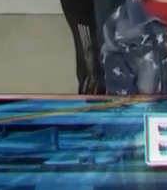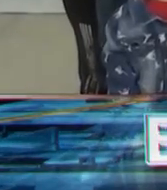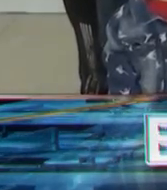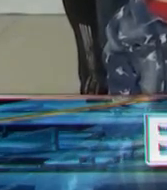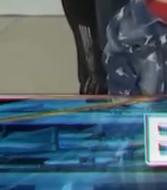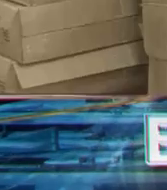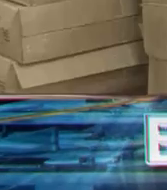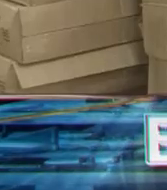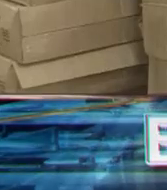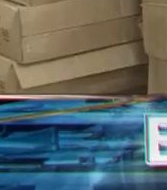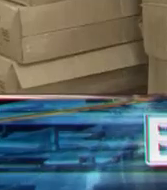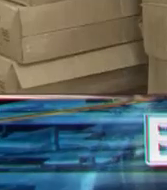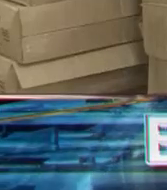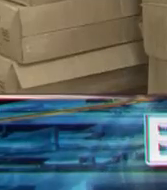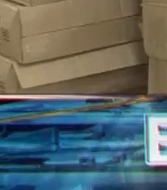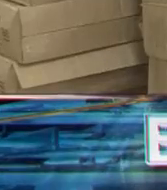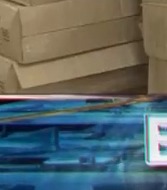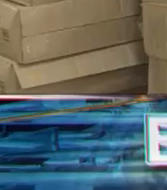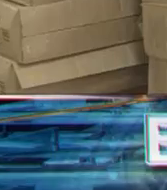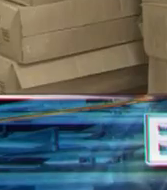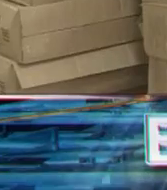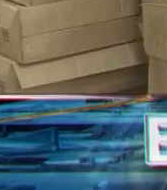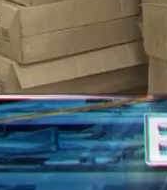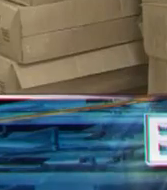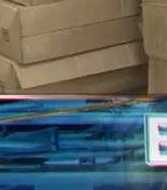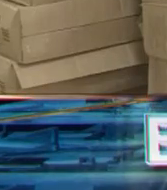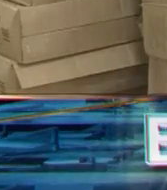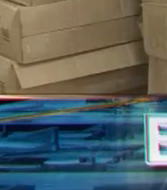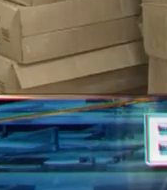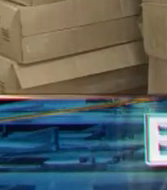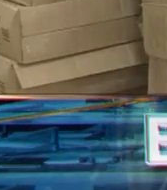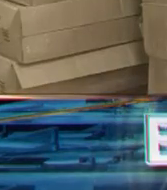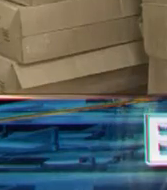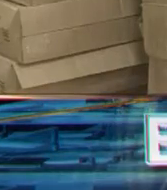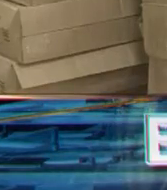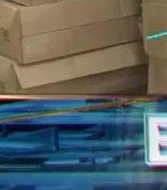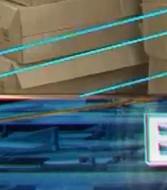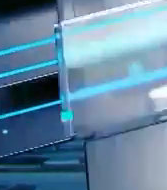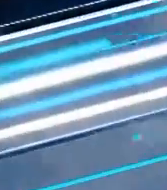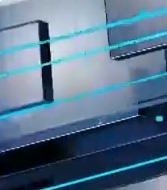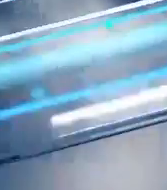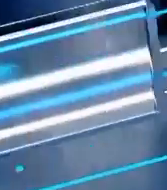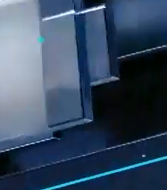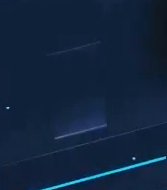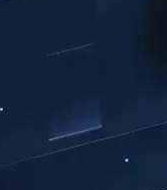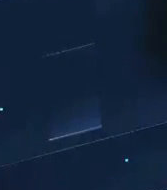жұмсапты. Осында қиындық жағдайда бірін емес екінші рет көмек беріп атыр.